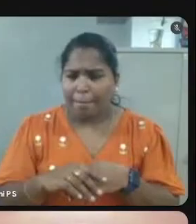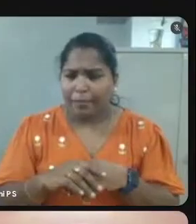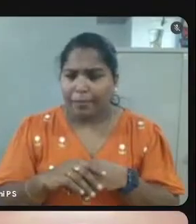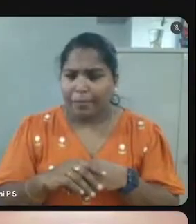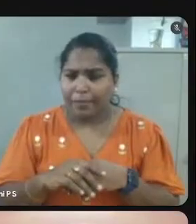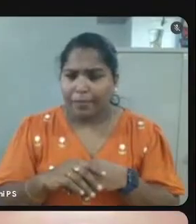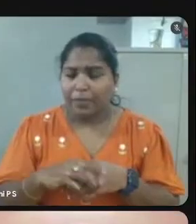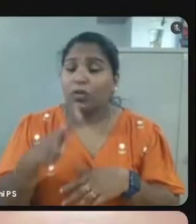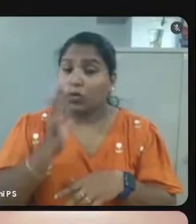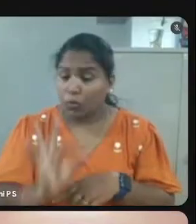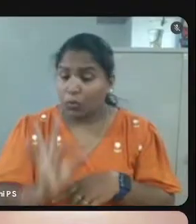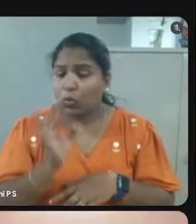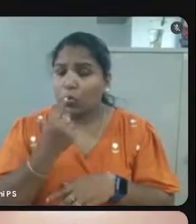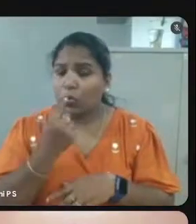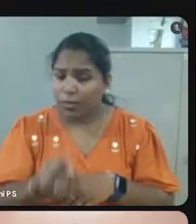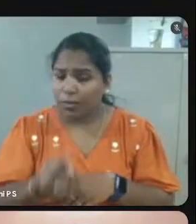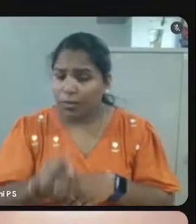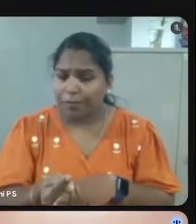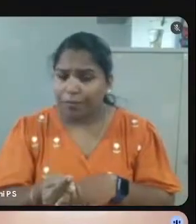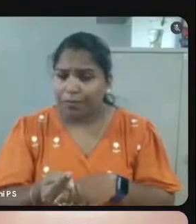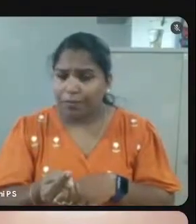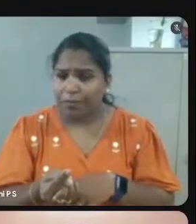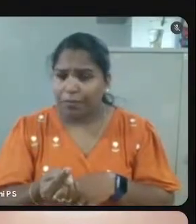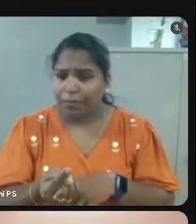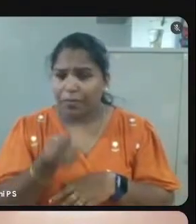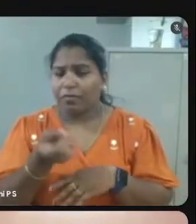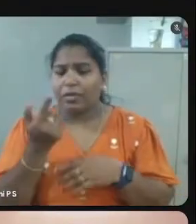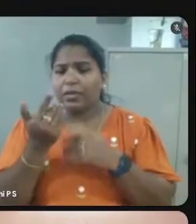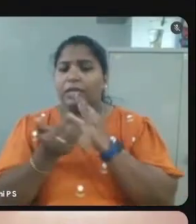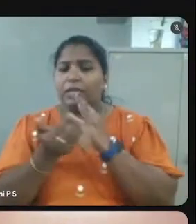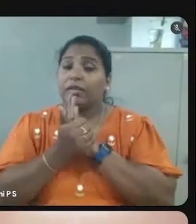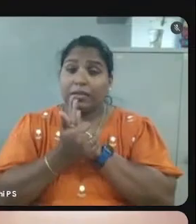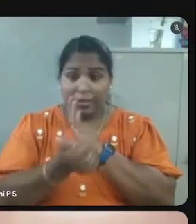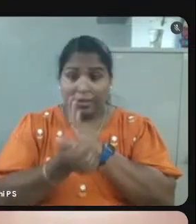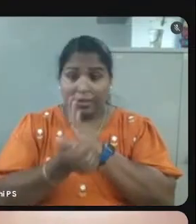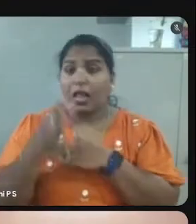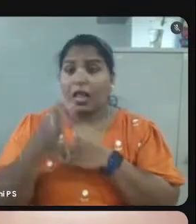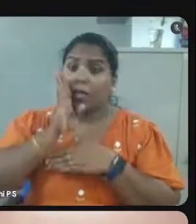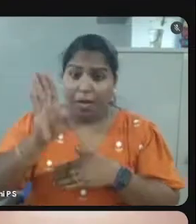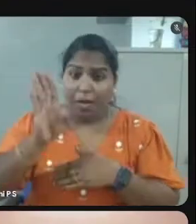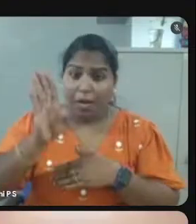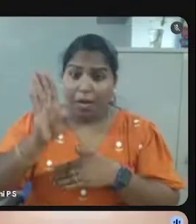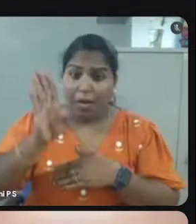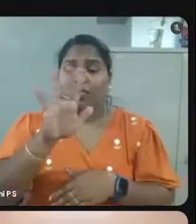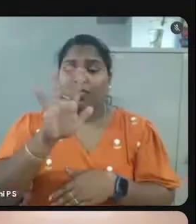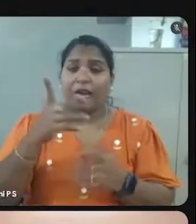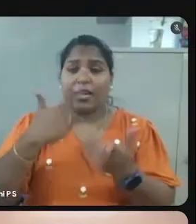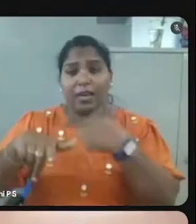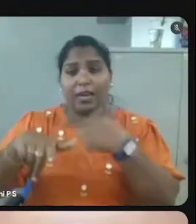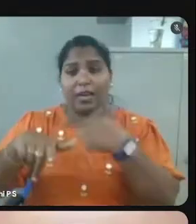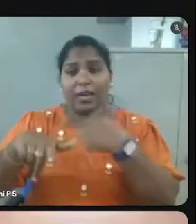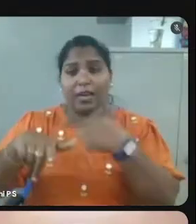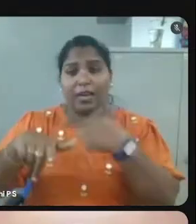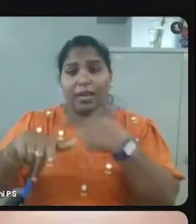ശരിക്കും പറഞ്ഞാൽ അവളൊരു എന്താ പറയാ സാവൻ സ്കില്ലുള്ള ഒരു കുട്ടി കൂടിയാണ്. നല്ലൊരു സിംഗറാണ്. 5 ഭാഷയിൽ പാട്ട് പാടും. കാര്യങ്ങളൊക്കെ